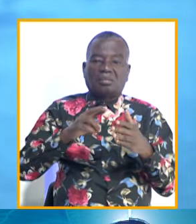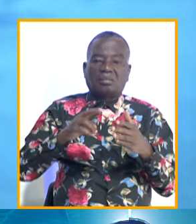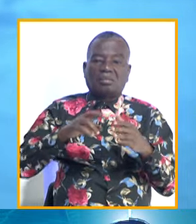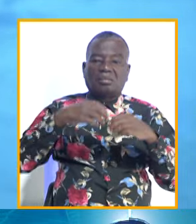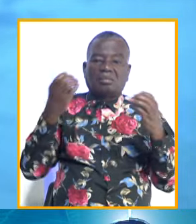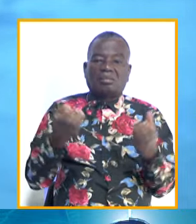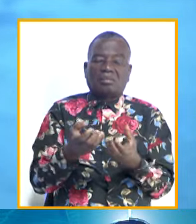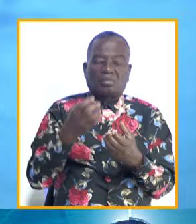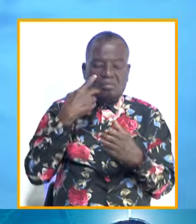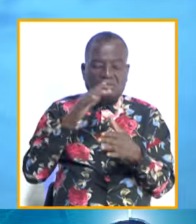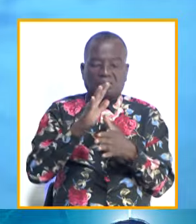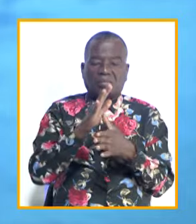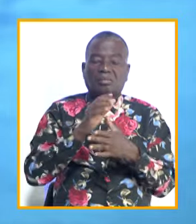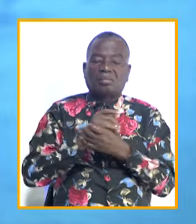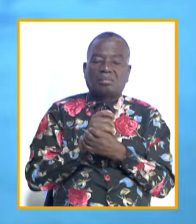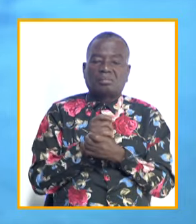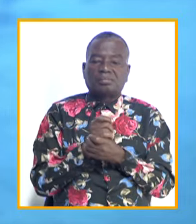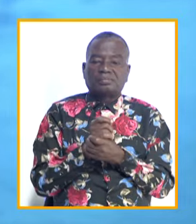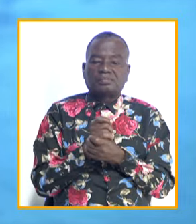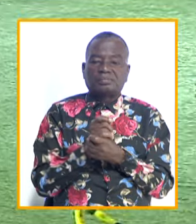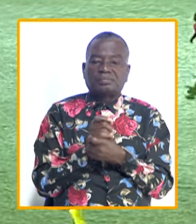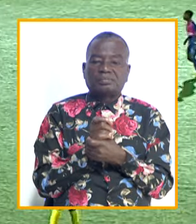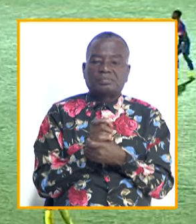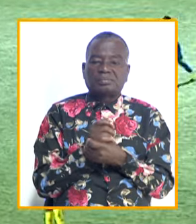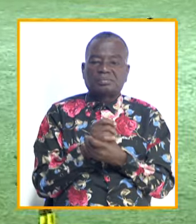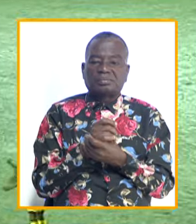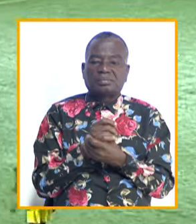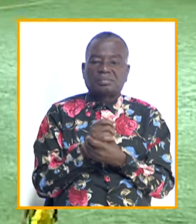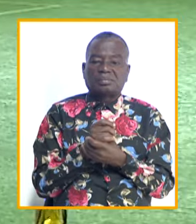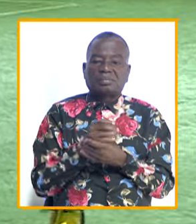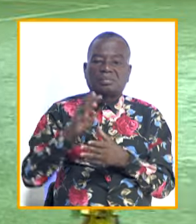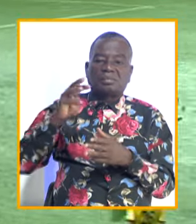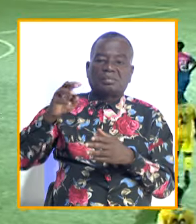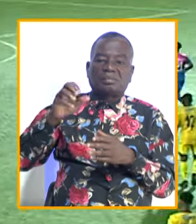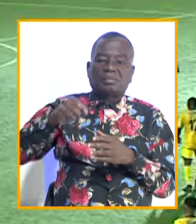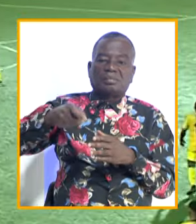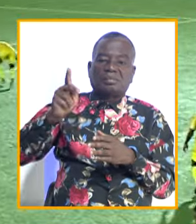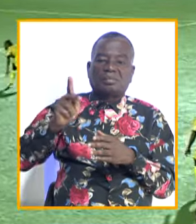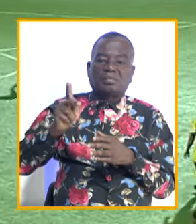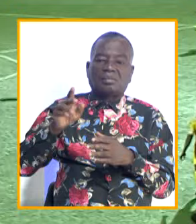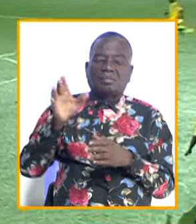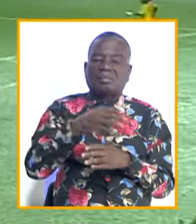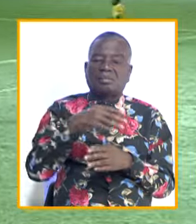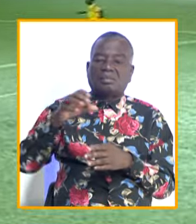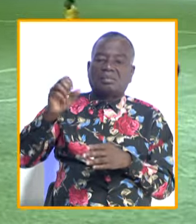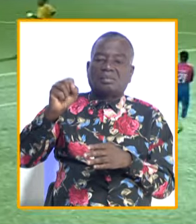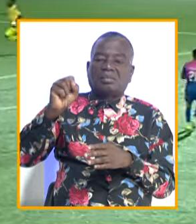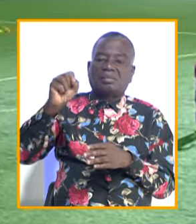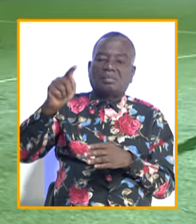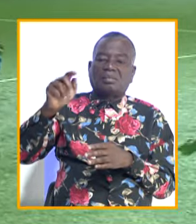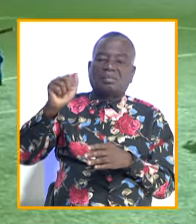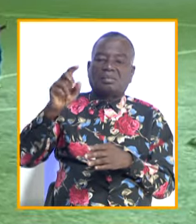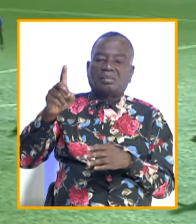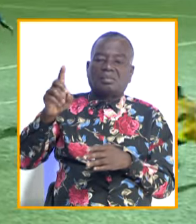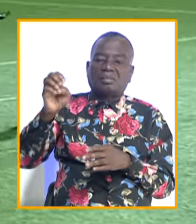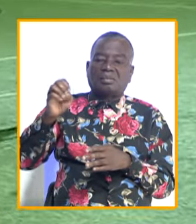Patrick Dadier et Arsène Kouassi dans cet élément. Le FC San Pedro, le Stade d'Abidjan en Ligue des Champions CAF, le